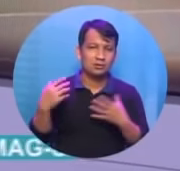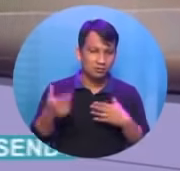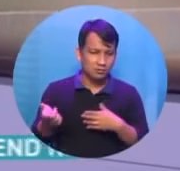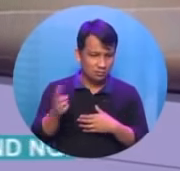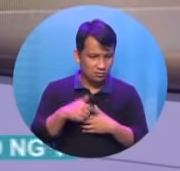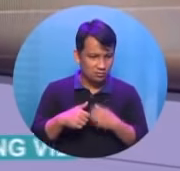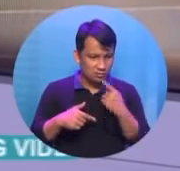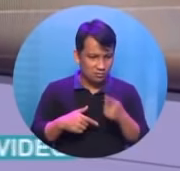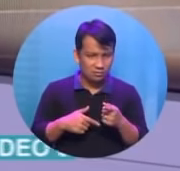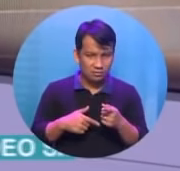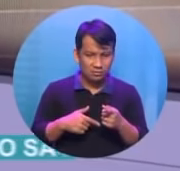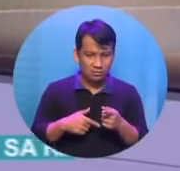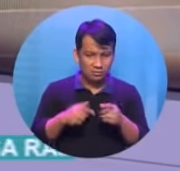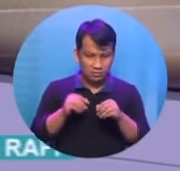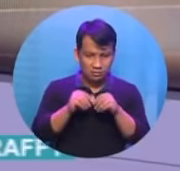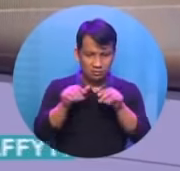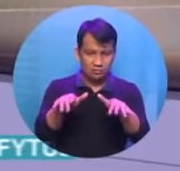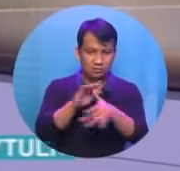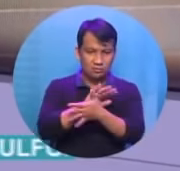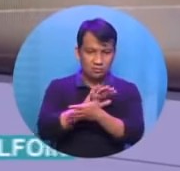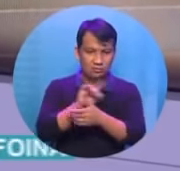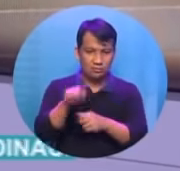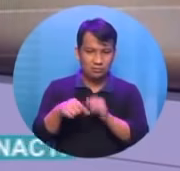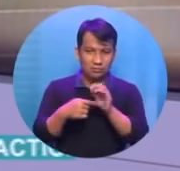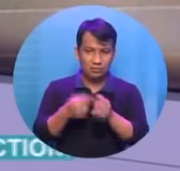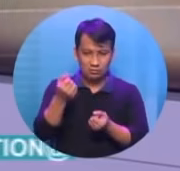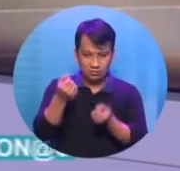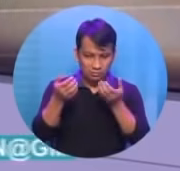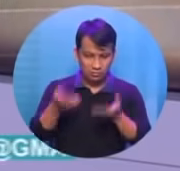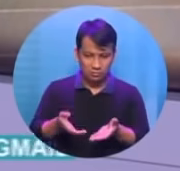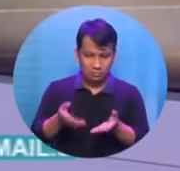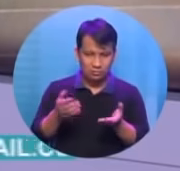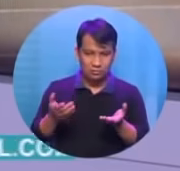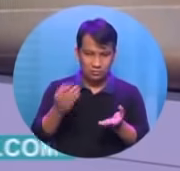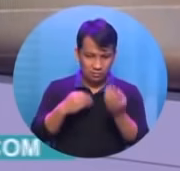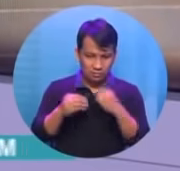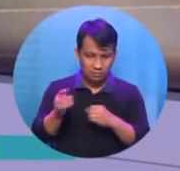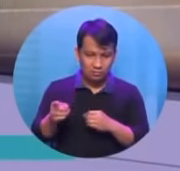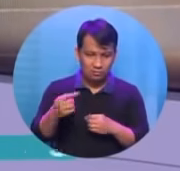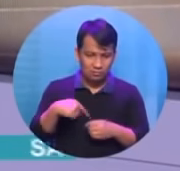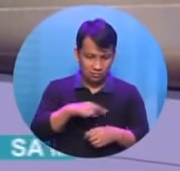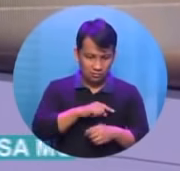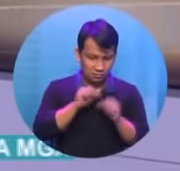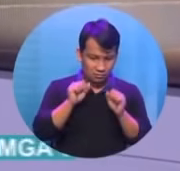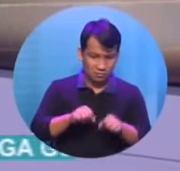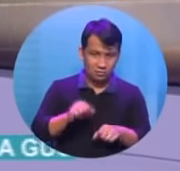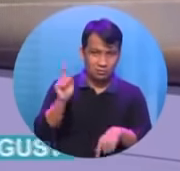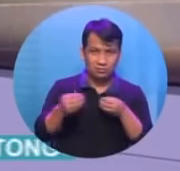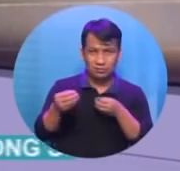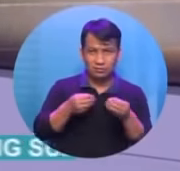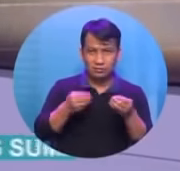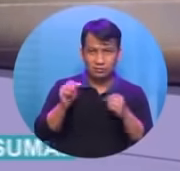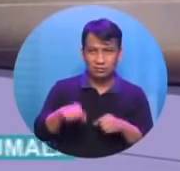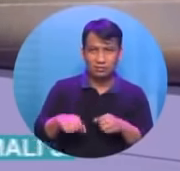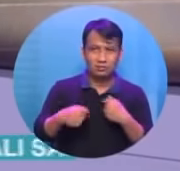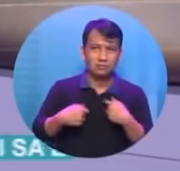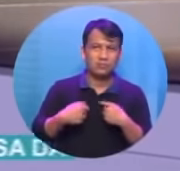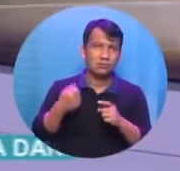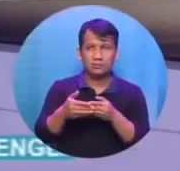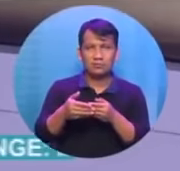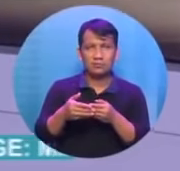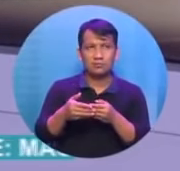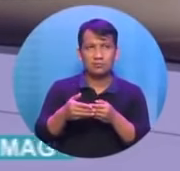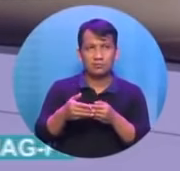Tapos, okay. Due to pandemic, nga wala nang, yung driver namin, wala na daw makain. Tapos kami, hindi na din maka-operate. But tumugal talaga kami